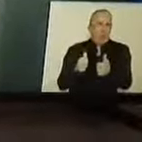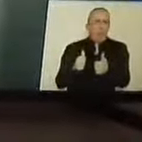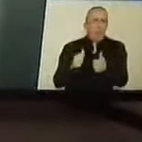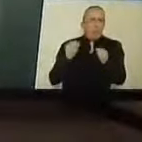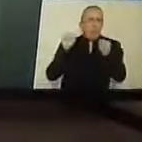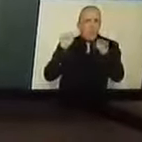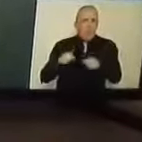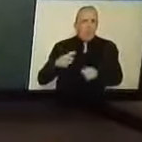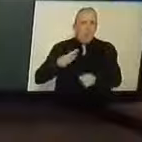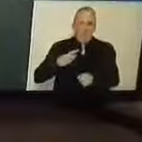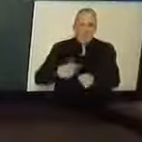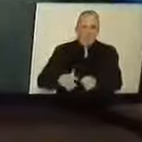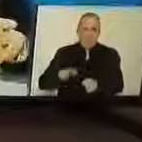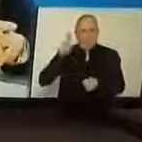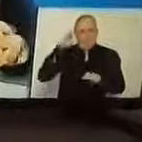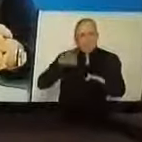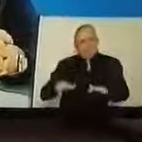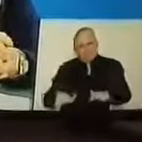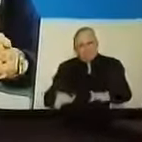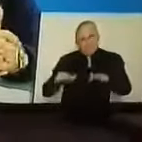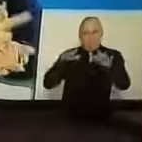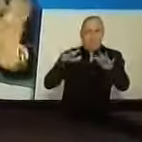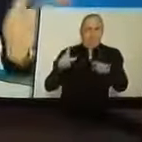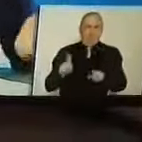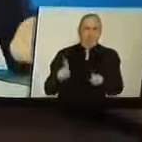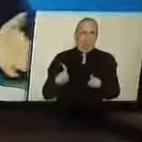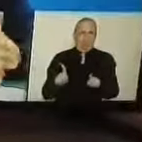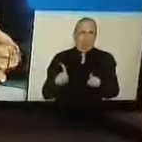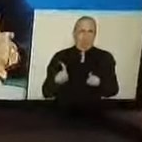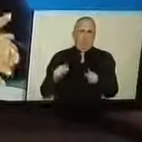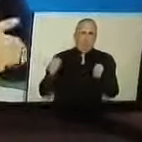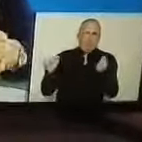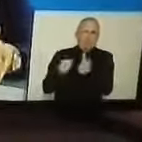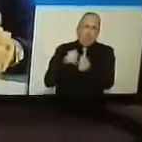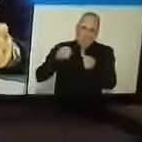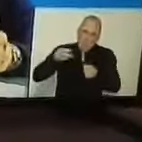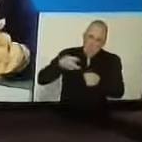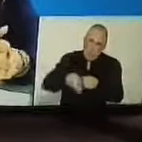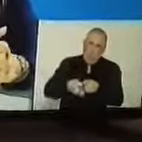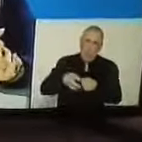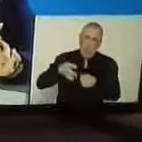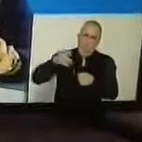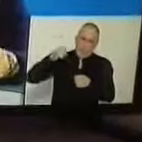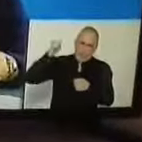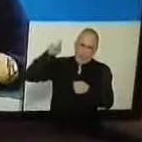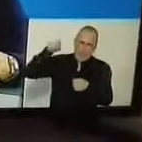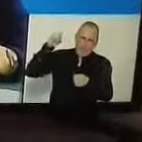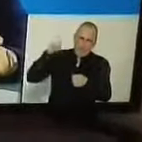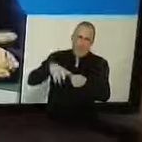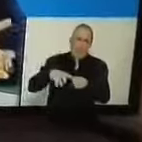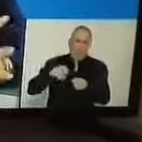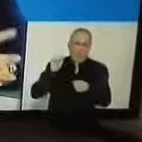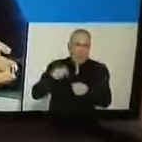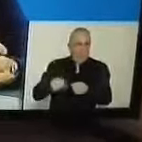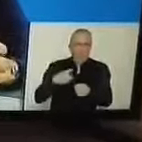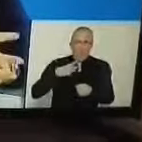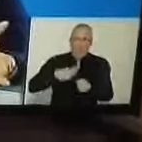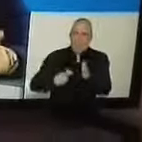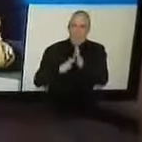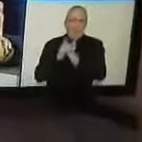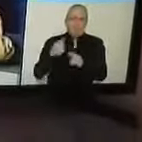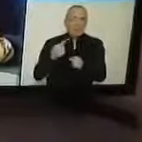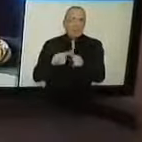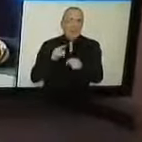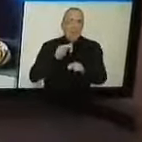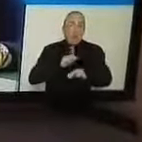може витримати і підтоплення, і суху погоду. Тобто це дуже витривала рослина, тому ця робота